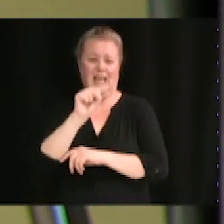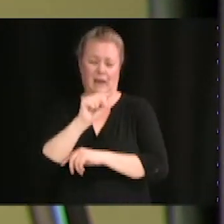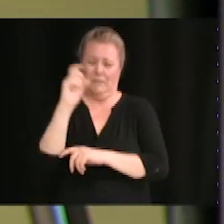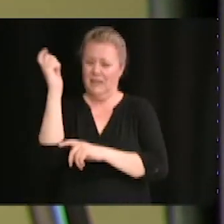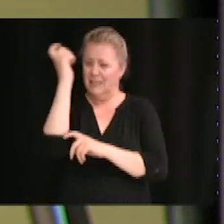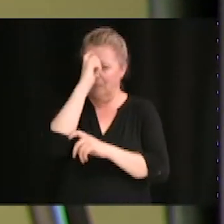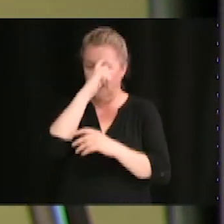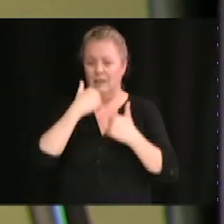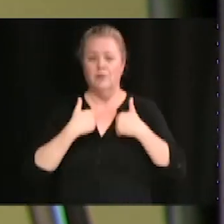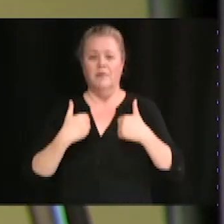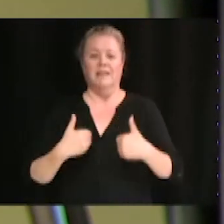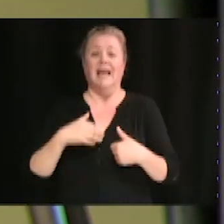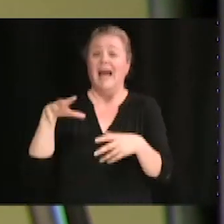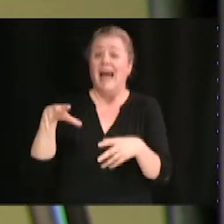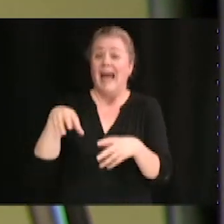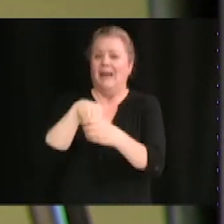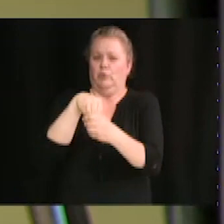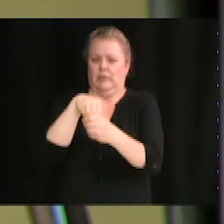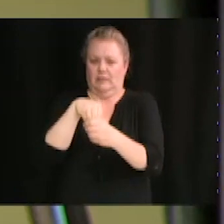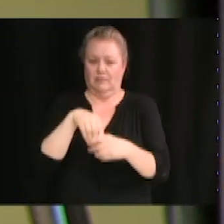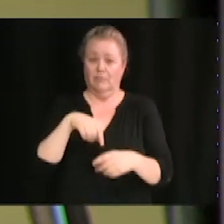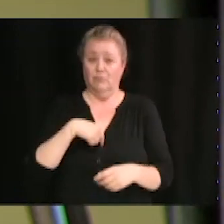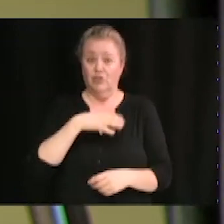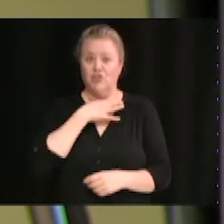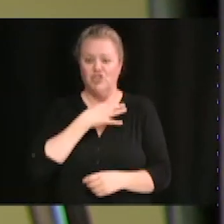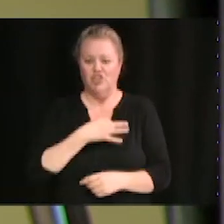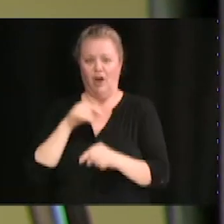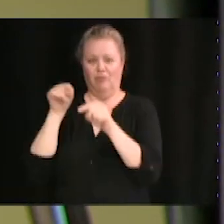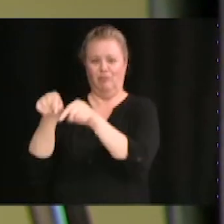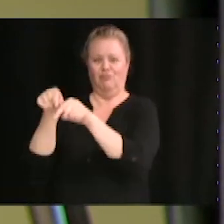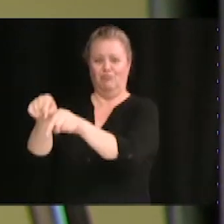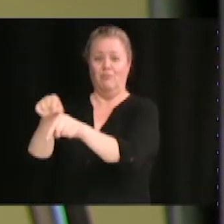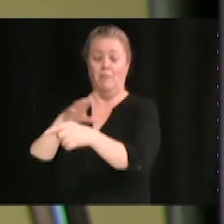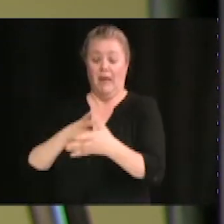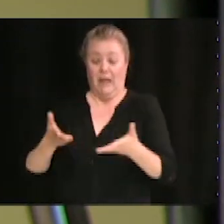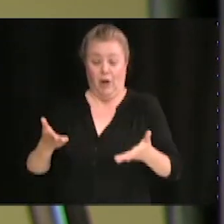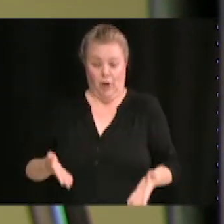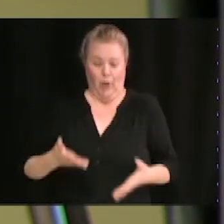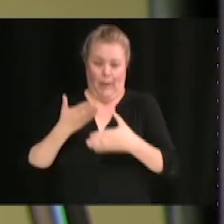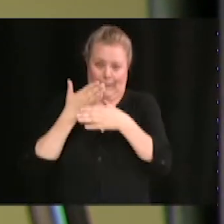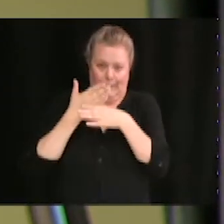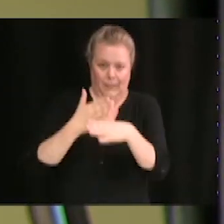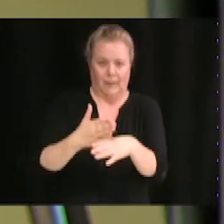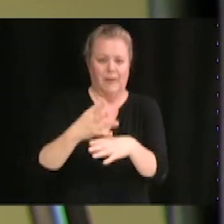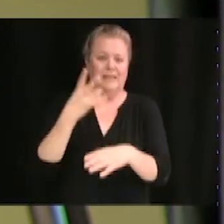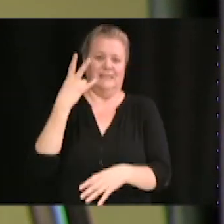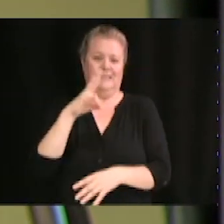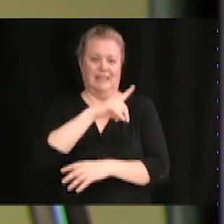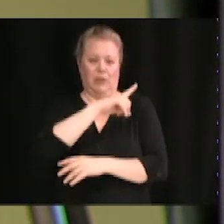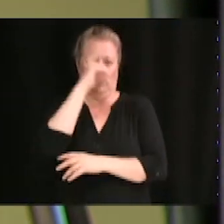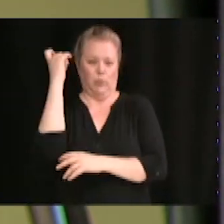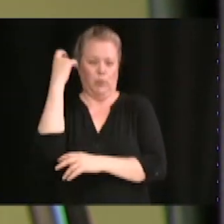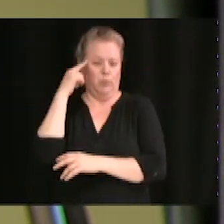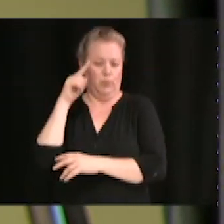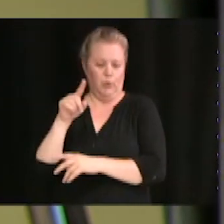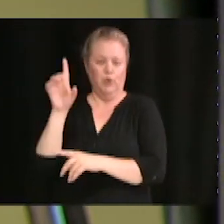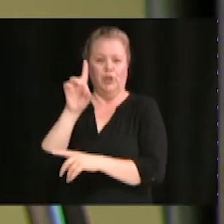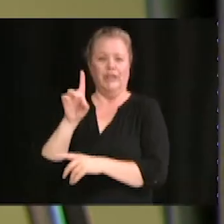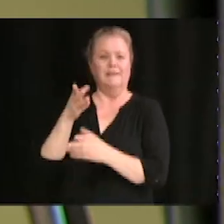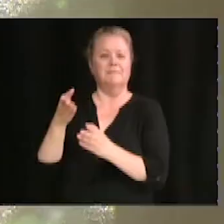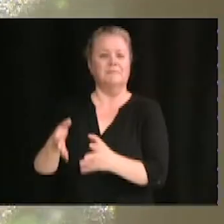j'ai bien hâte de vivre l'expérience, mais pour l'instant, on focusse notre énergie le 17 août pour Denis et la liberté.